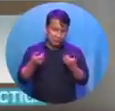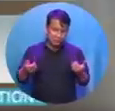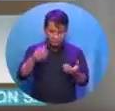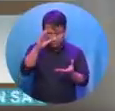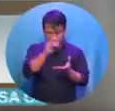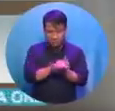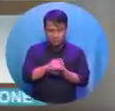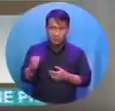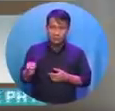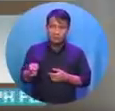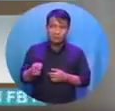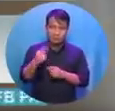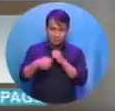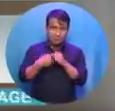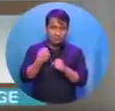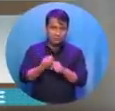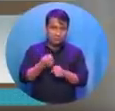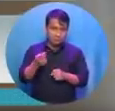ko.